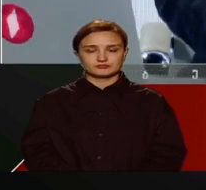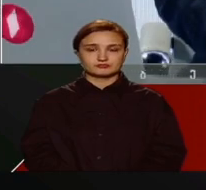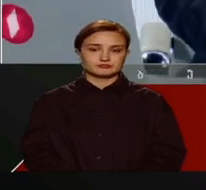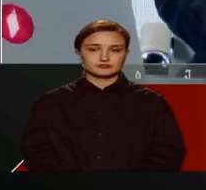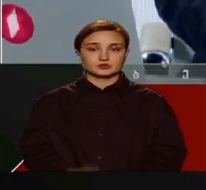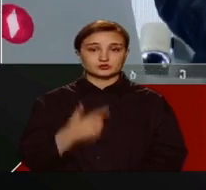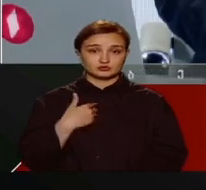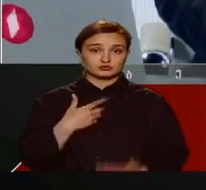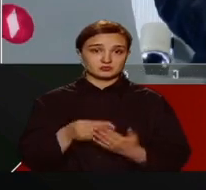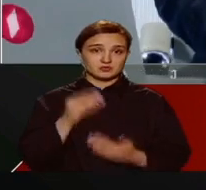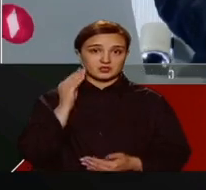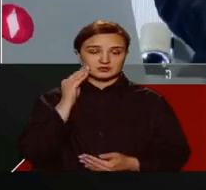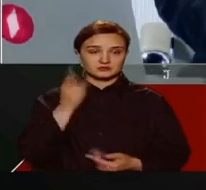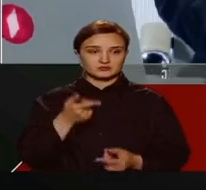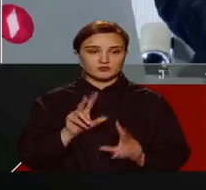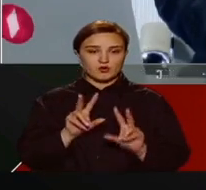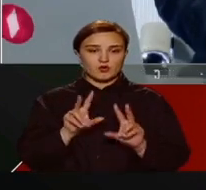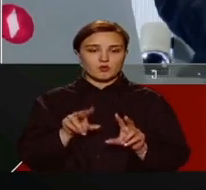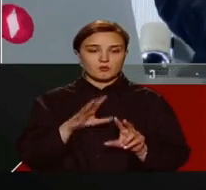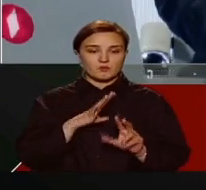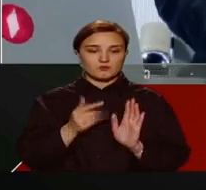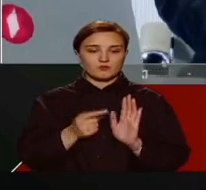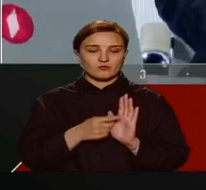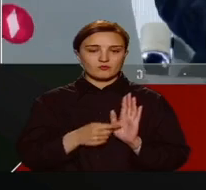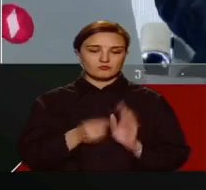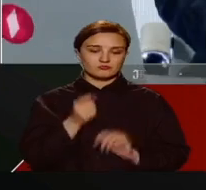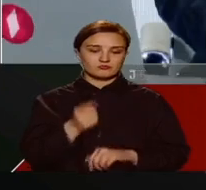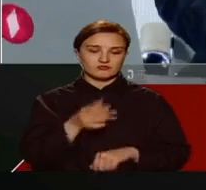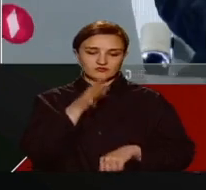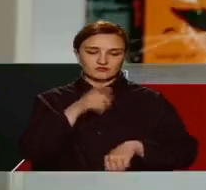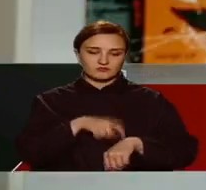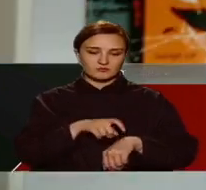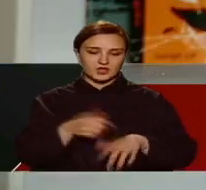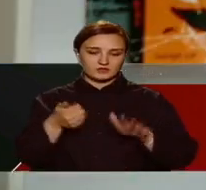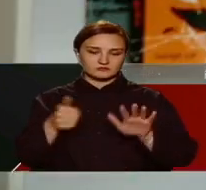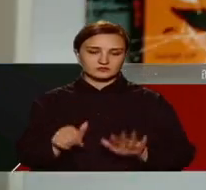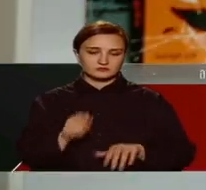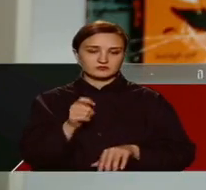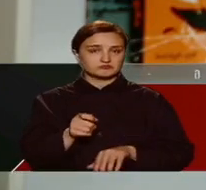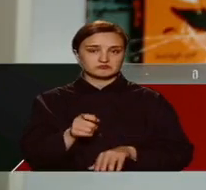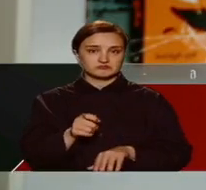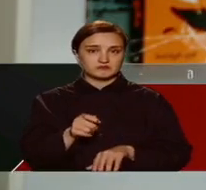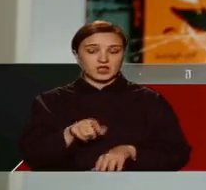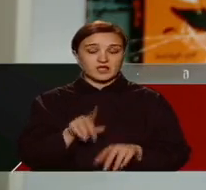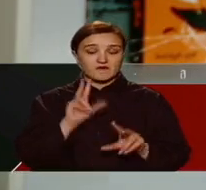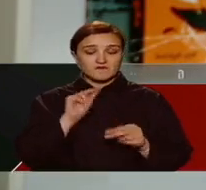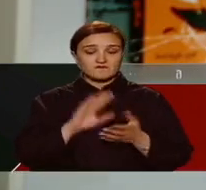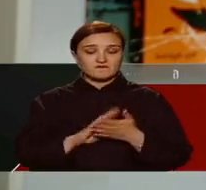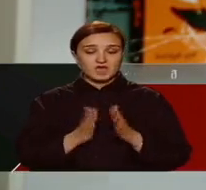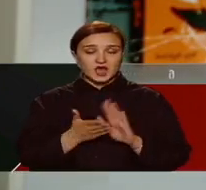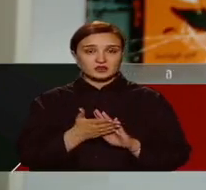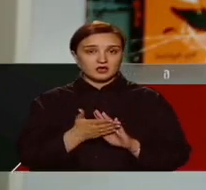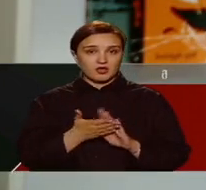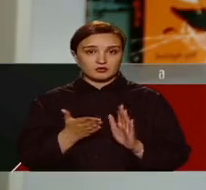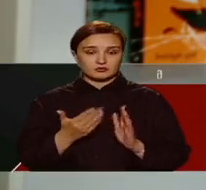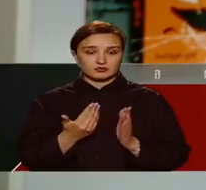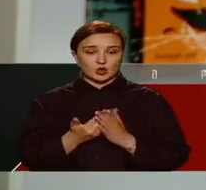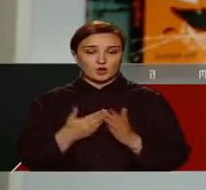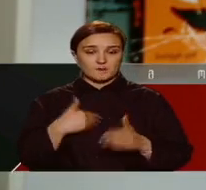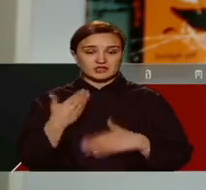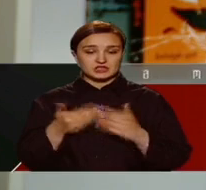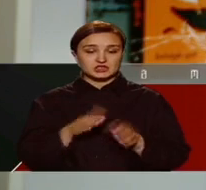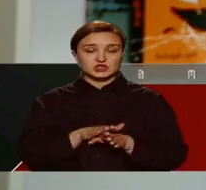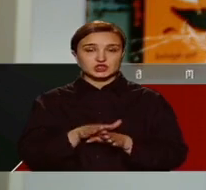Ჩემი აზრით, ეს რაღაცა დათქმულ ვადებში რეკომენდაციები არ არის. Ჩემი აზრით, ეს რეკომენდაციები რა ვადაშიც არ უნდა შესრულდეს პირობითად.